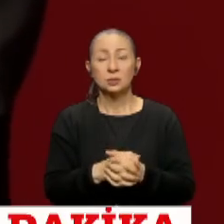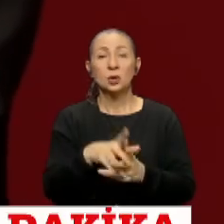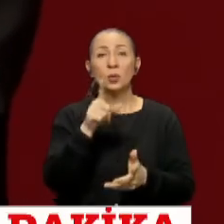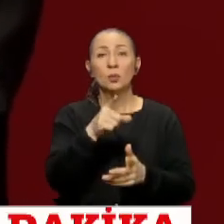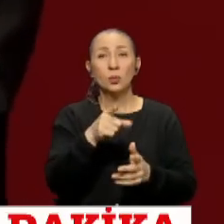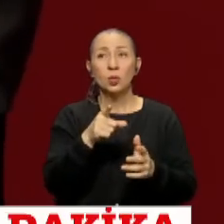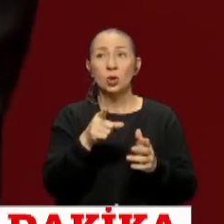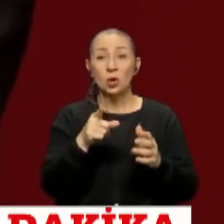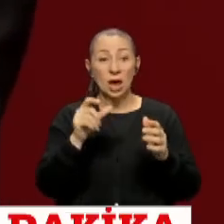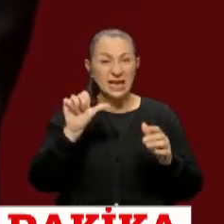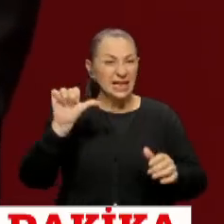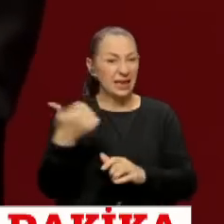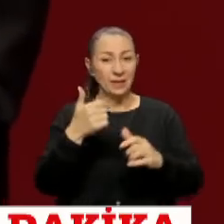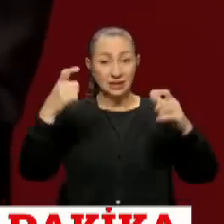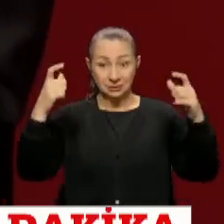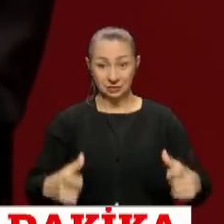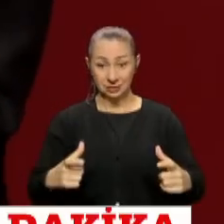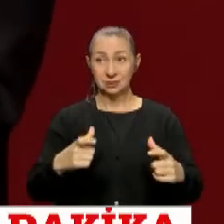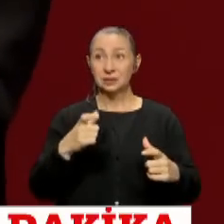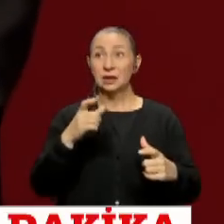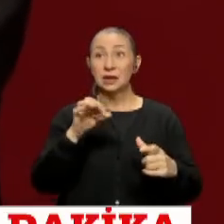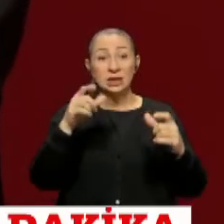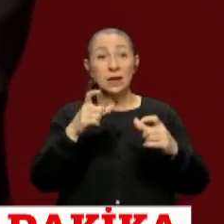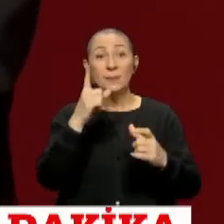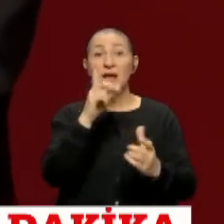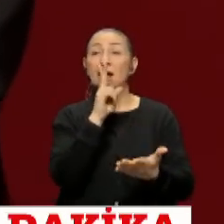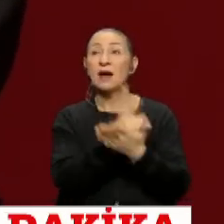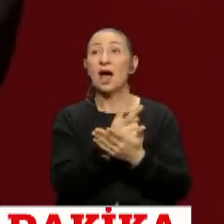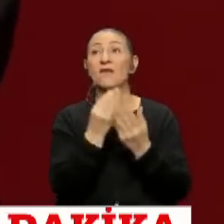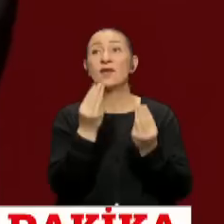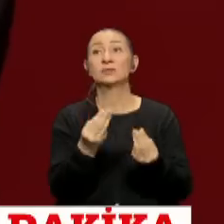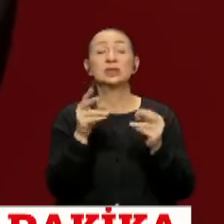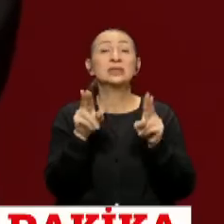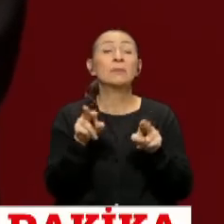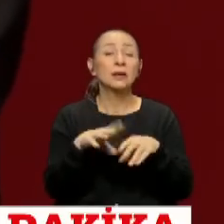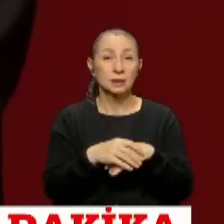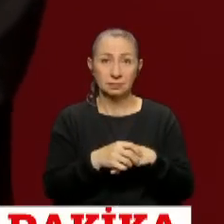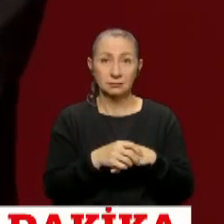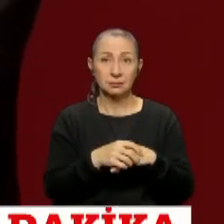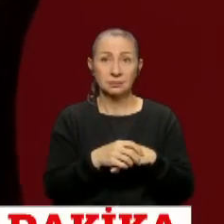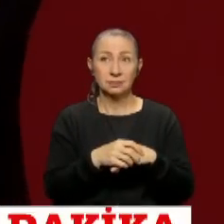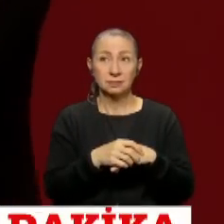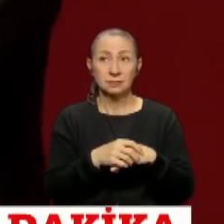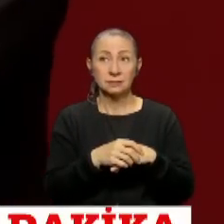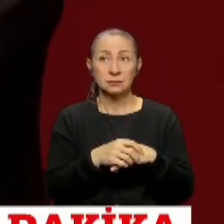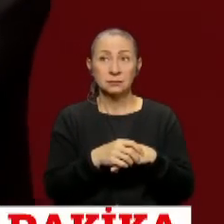Bu kutlu beldenin şehremini hakkında bir karar verilmiş bulunmaktadır.